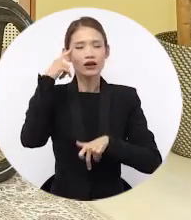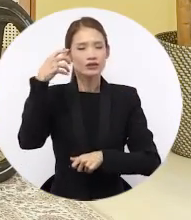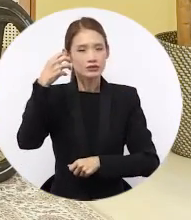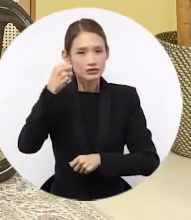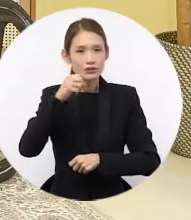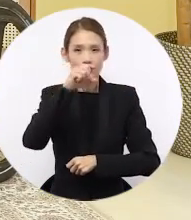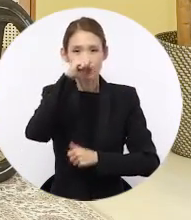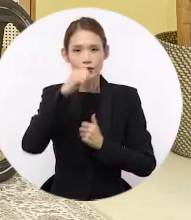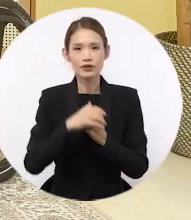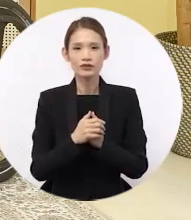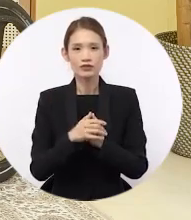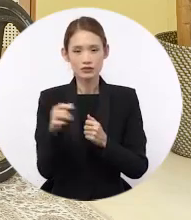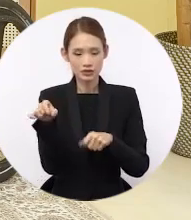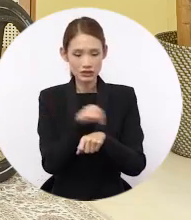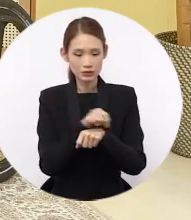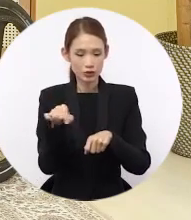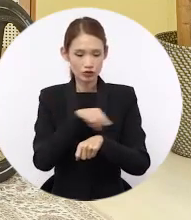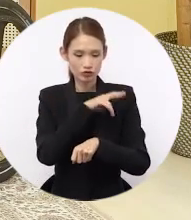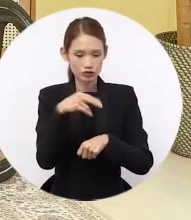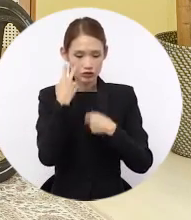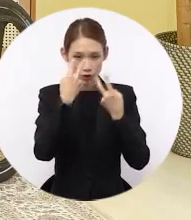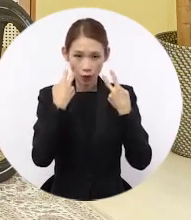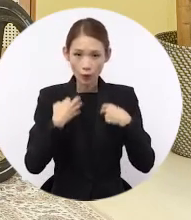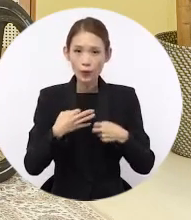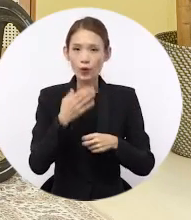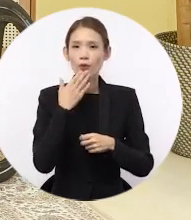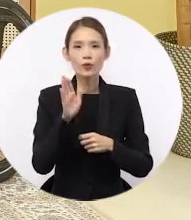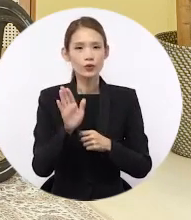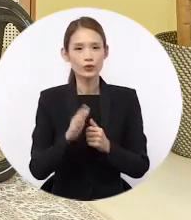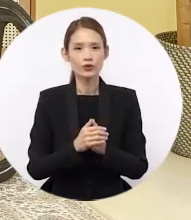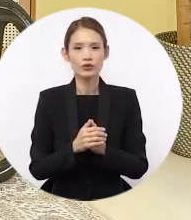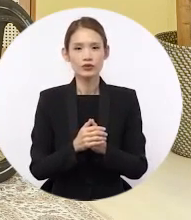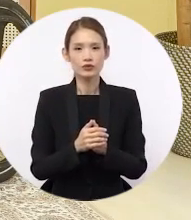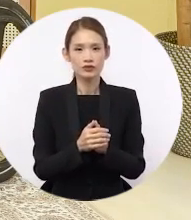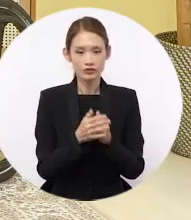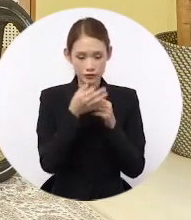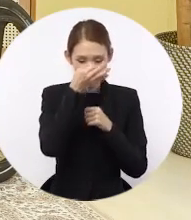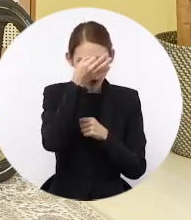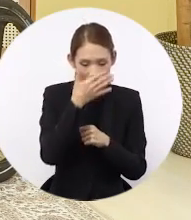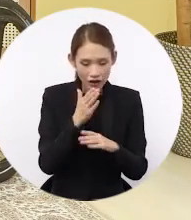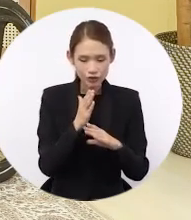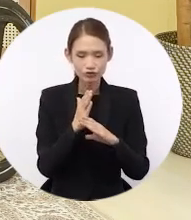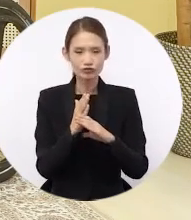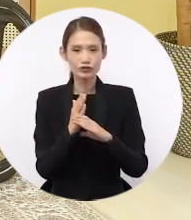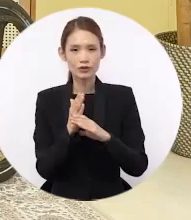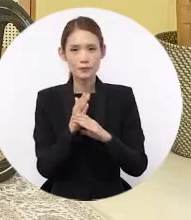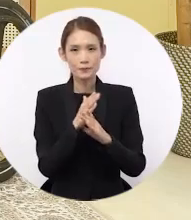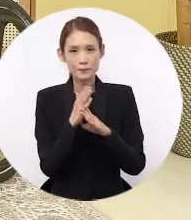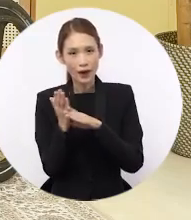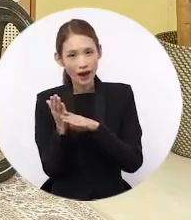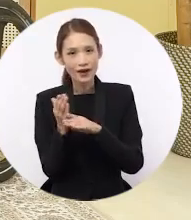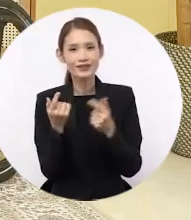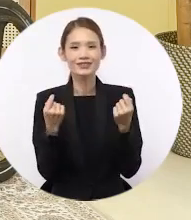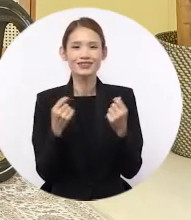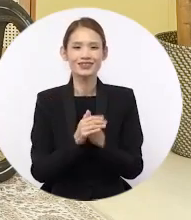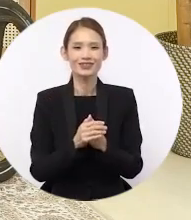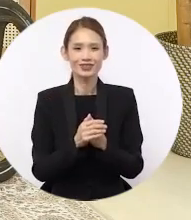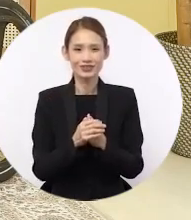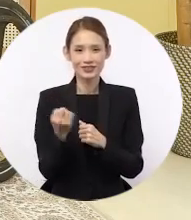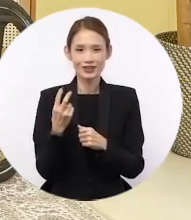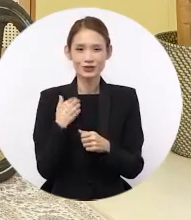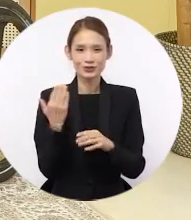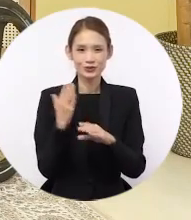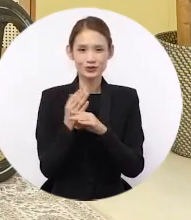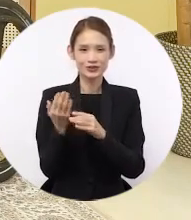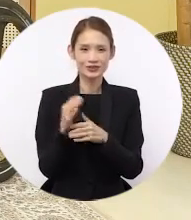인식이 좋은 게 막 특별하게 우리를 쳐다보지 않는다는 거 이런 게 좀 느껴지는 것 같긴 해요. 죄송합니다. 선생님 제가 중심을 지켰는데 약간 혹했어요 지금.